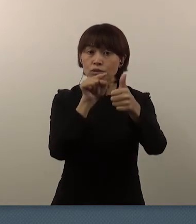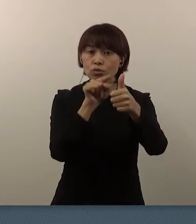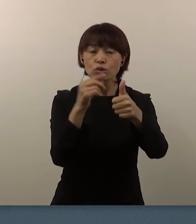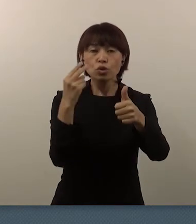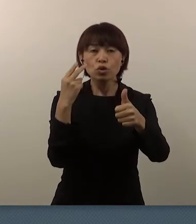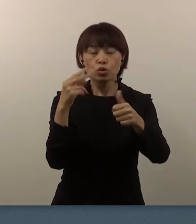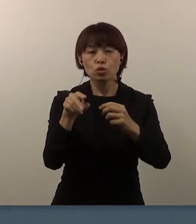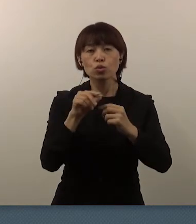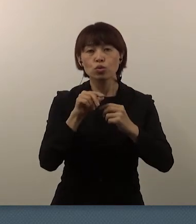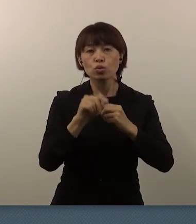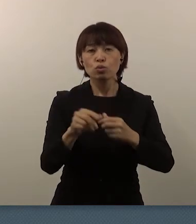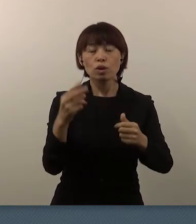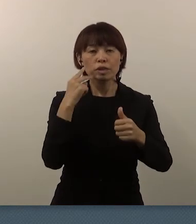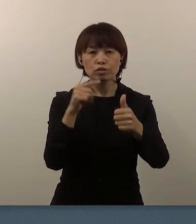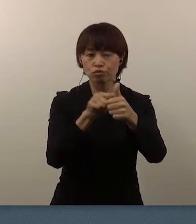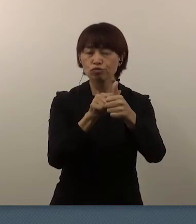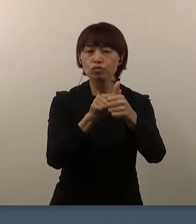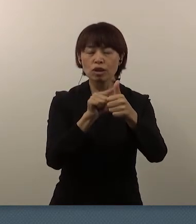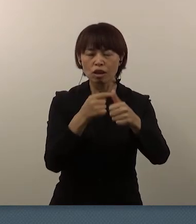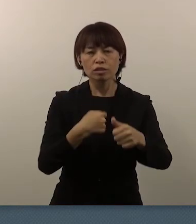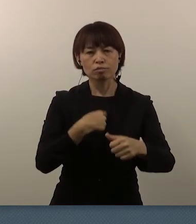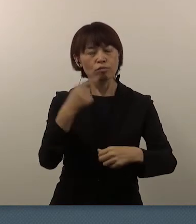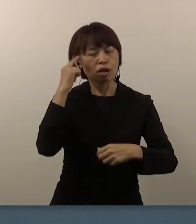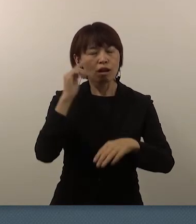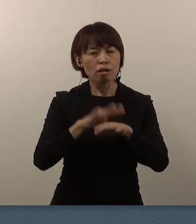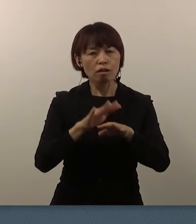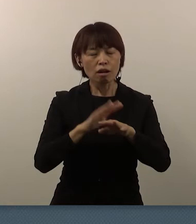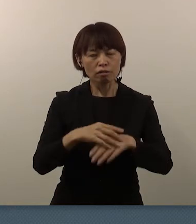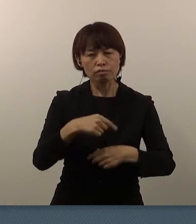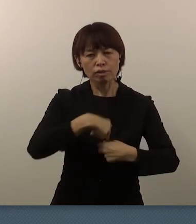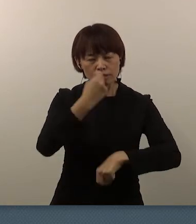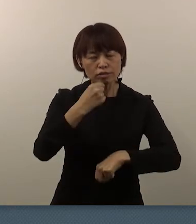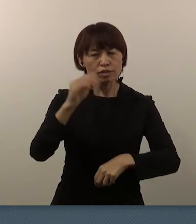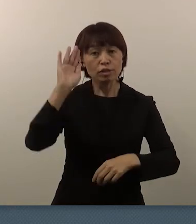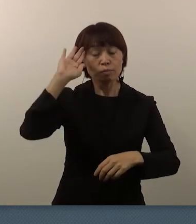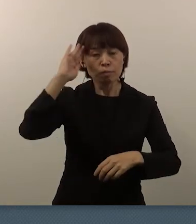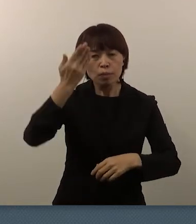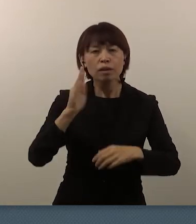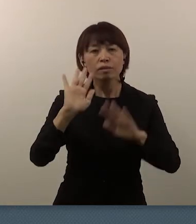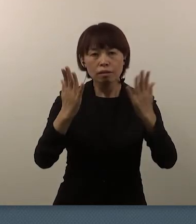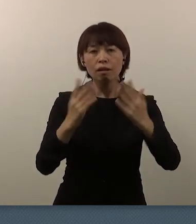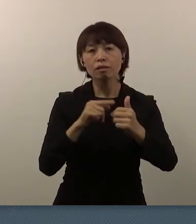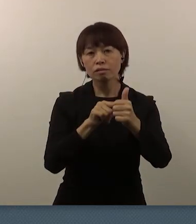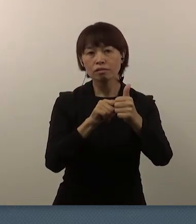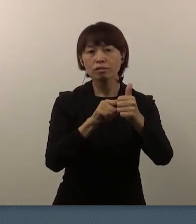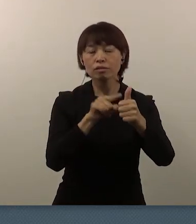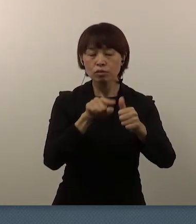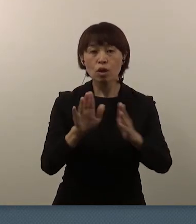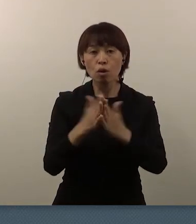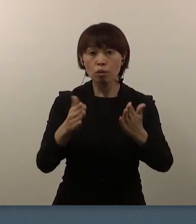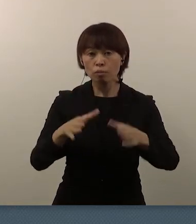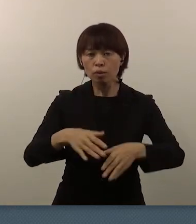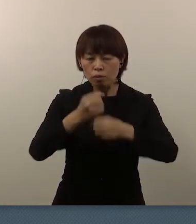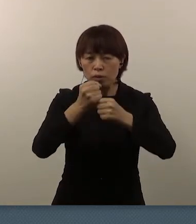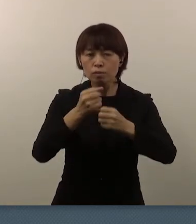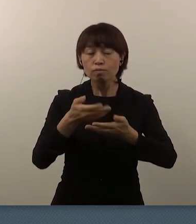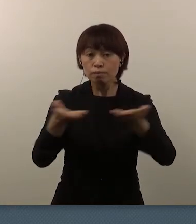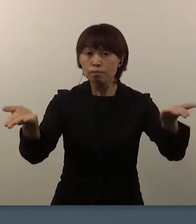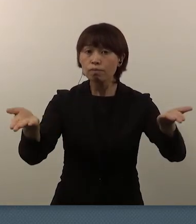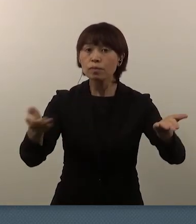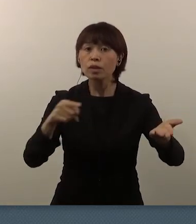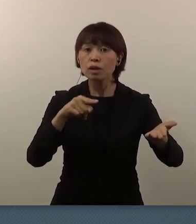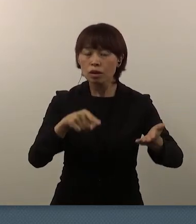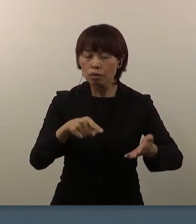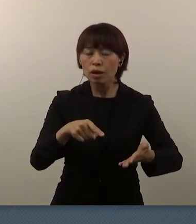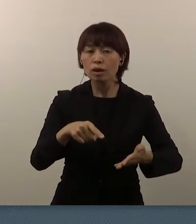えを改めていない上松被告のそういった考え方をですね、本にまとめるということは、被害者の方ですとか、あ